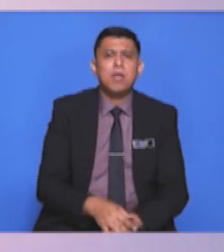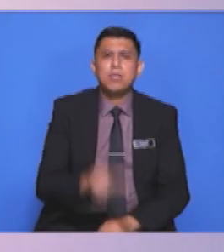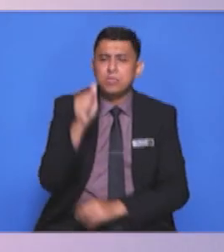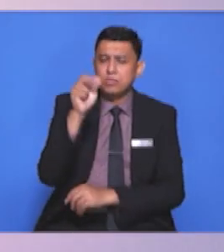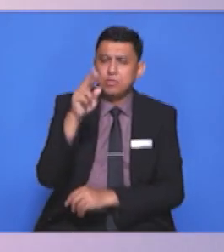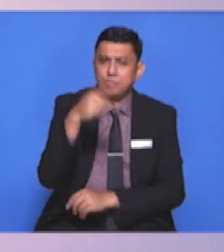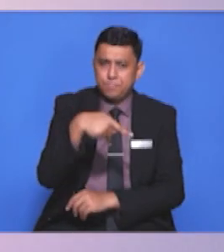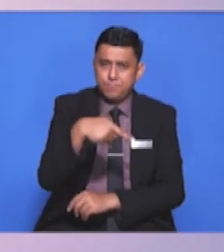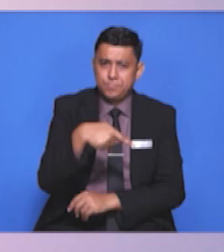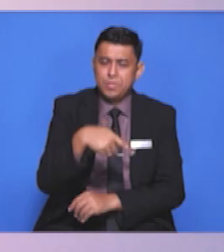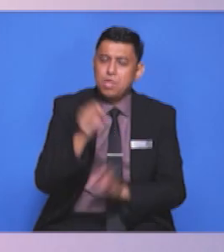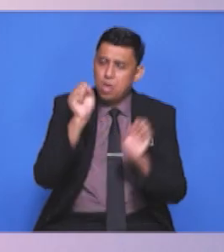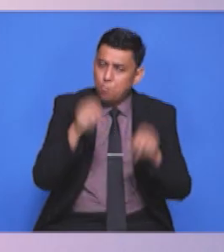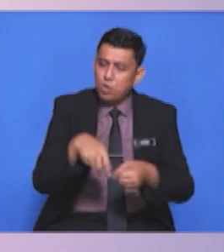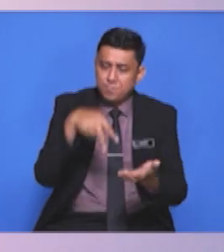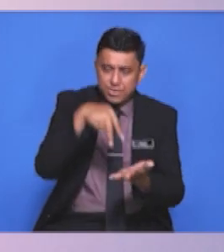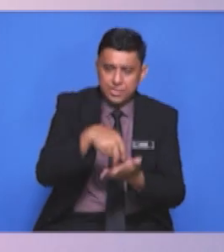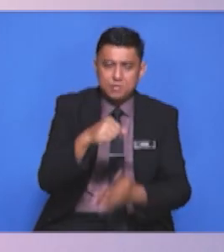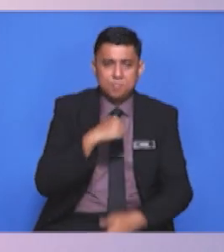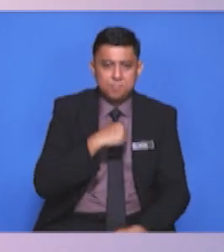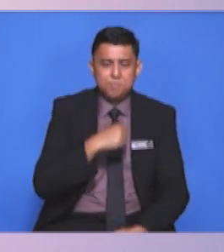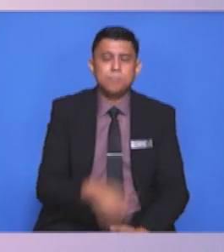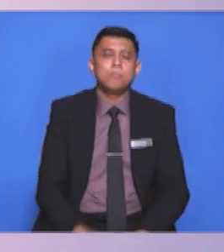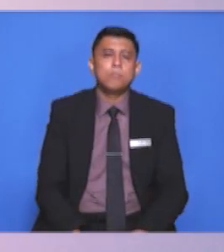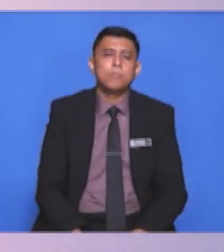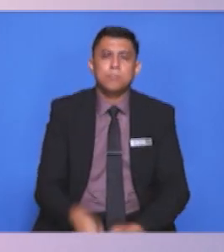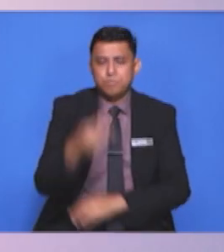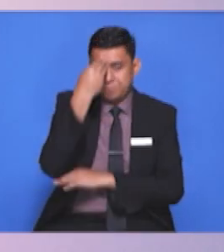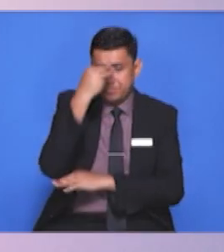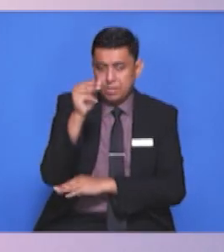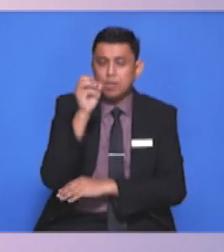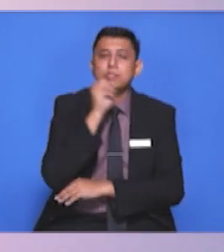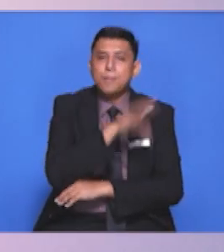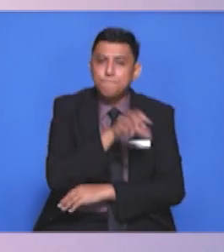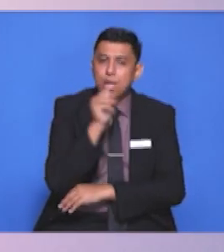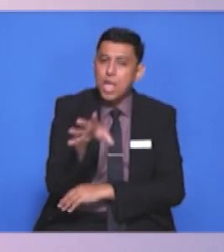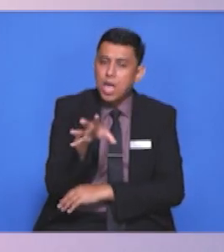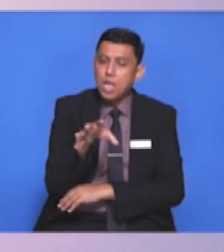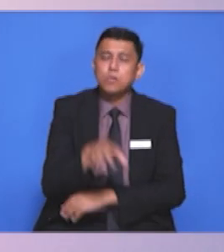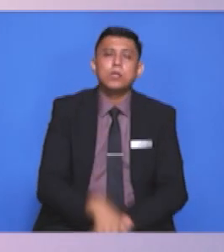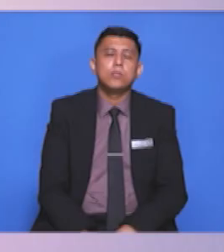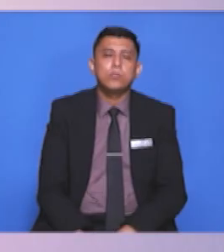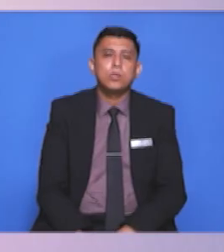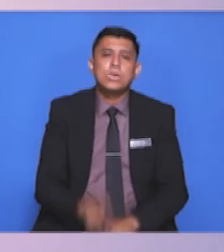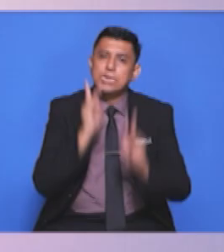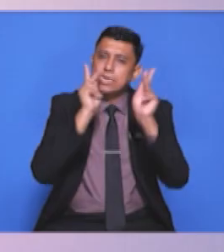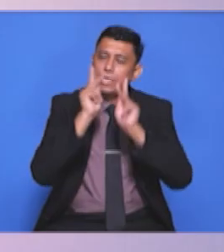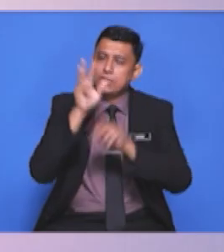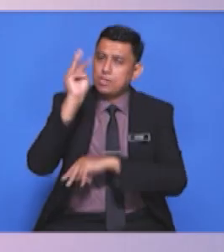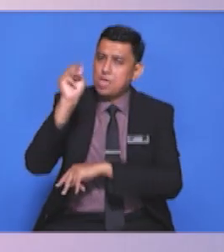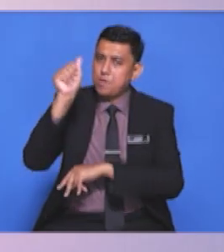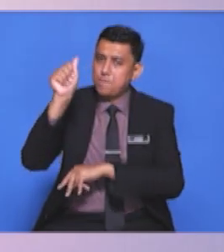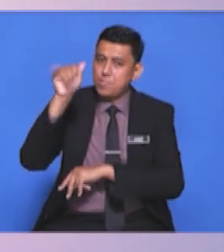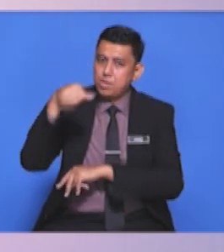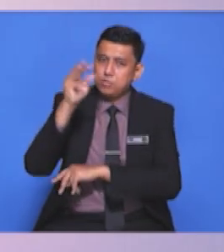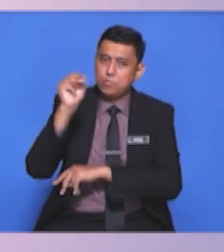syaraf boleh berdiri sendiri maka sampah syaraf hilah kata majmuk yang